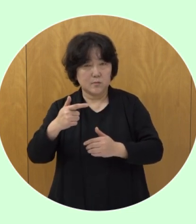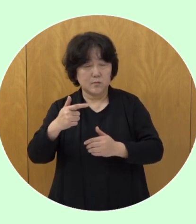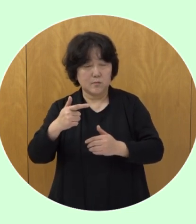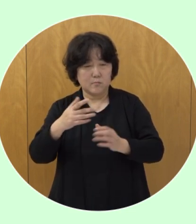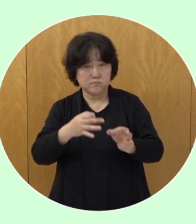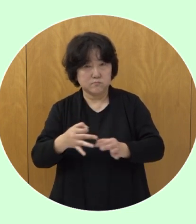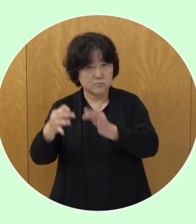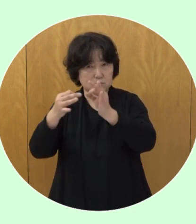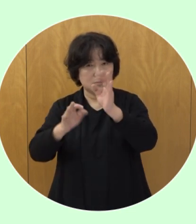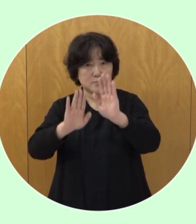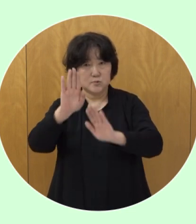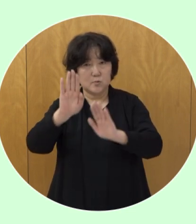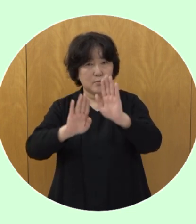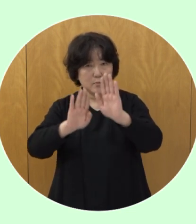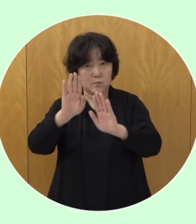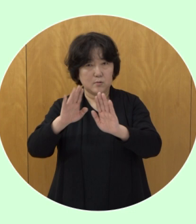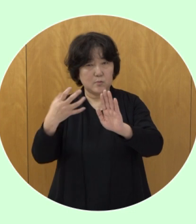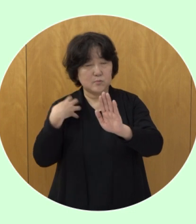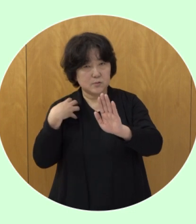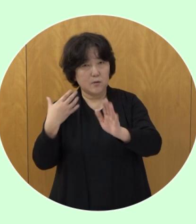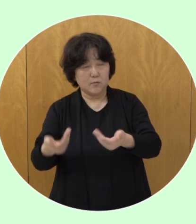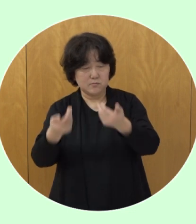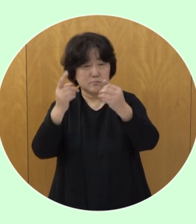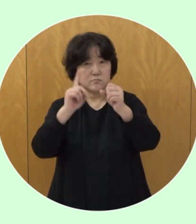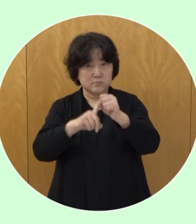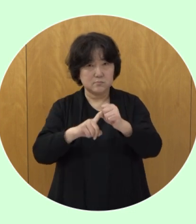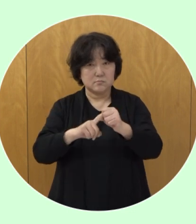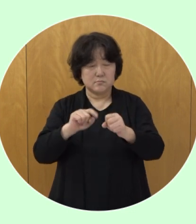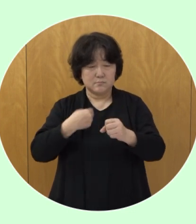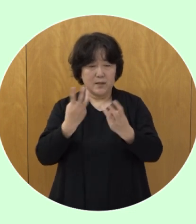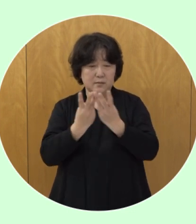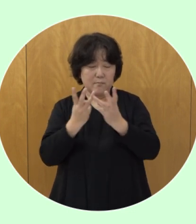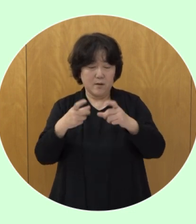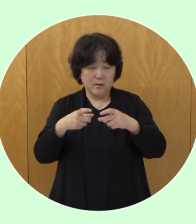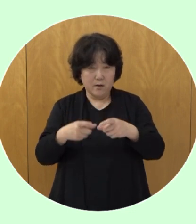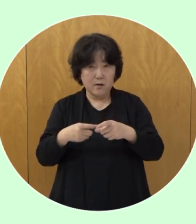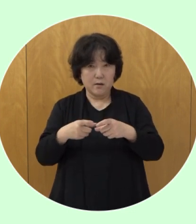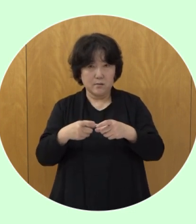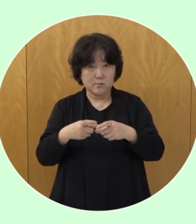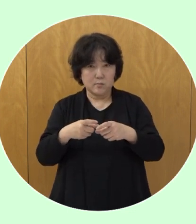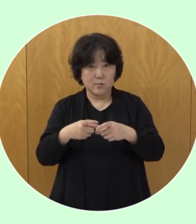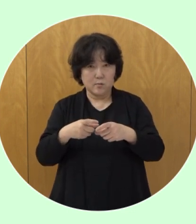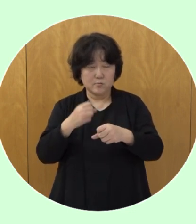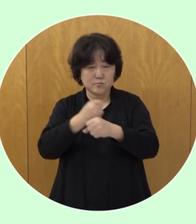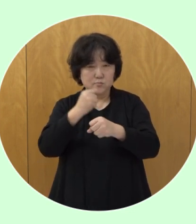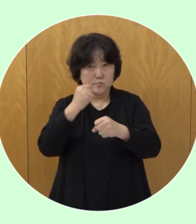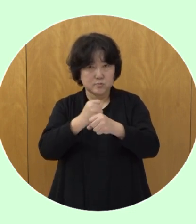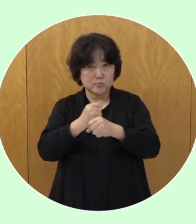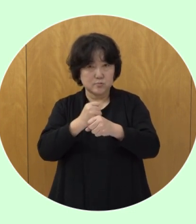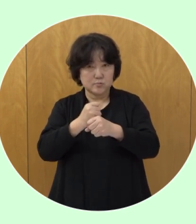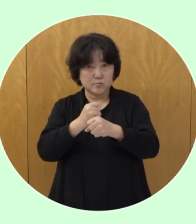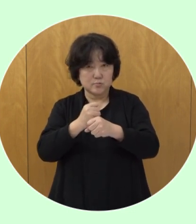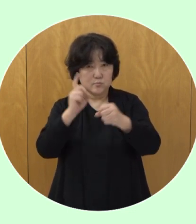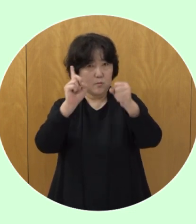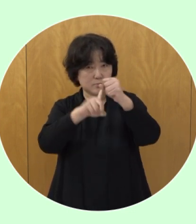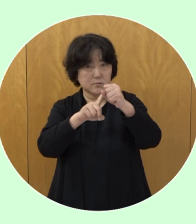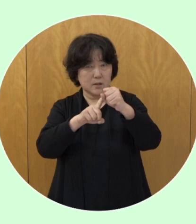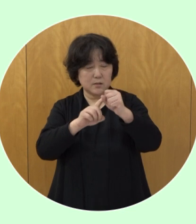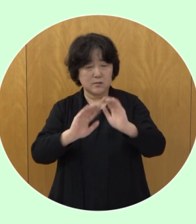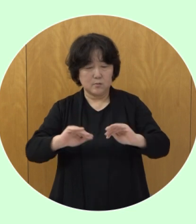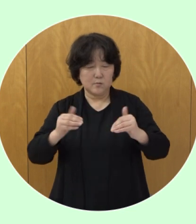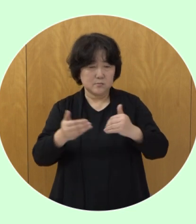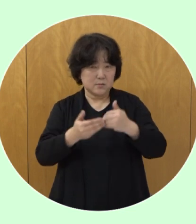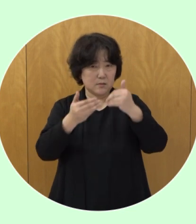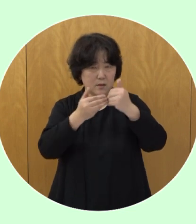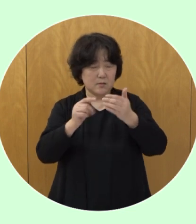緩和するとともに、マイナンバーカードの取得加算を設け、子育て還元の申請